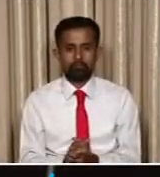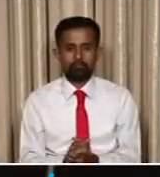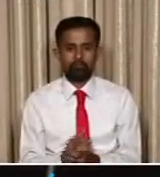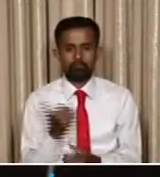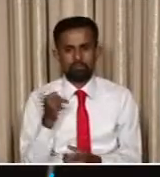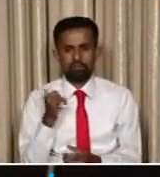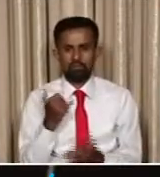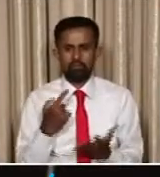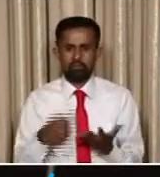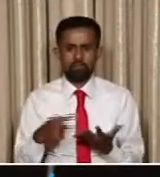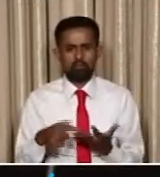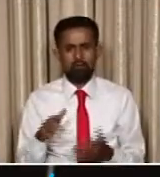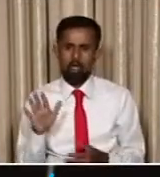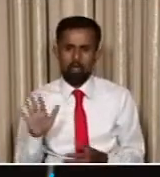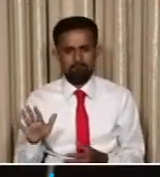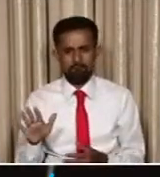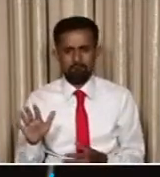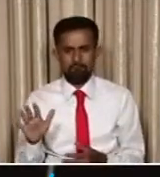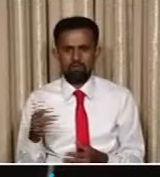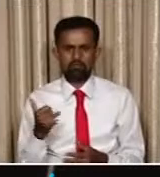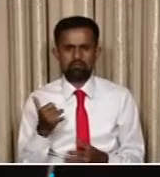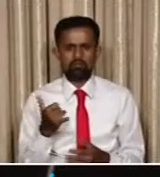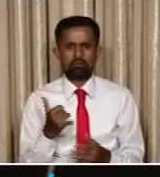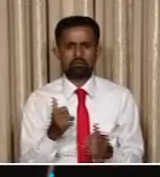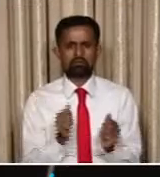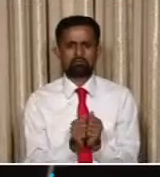සමහර දේවල් වෙලා තියෙනවා සමහර දේවල් වෙලා නැහැ